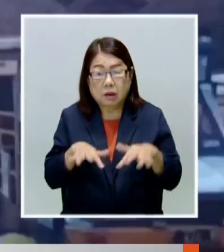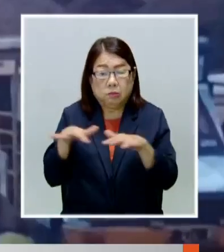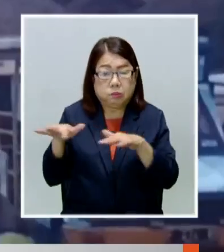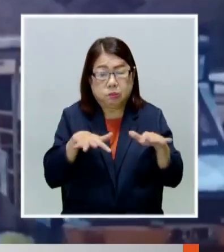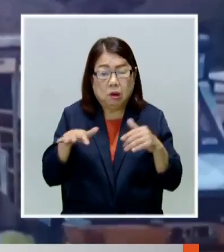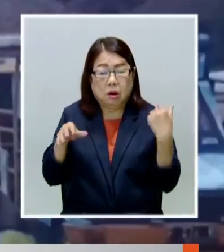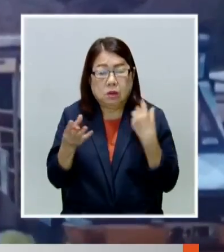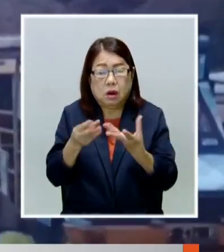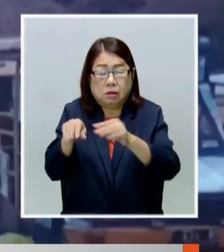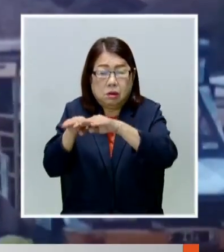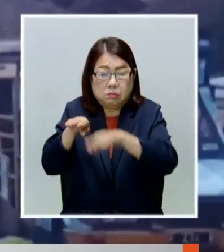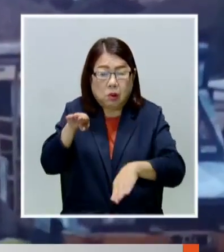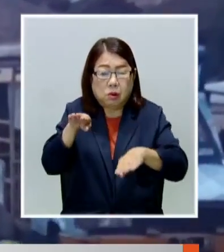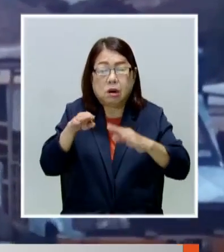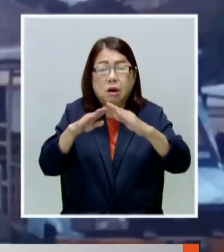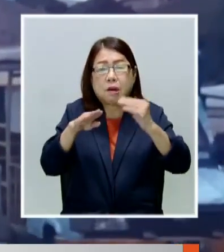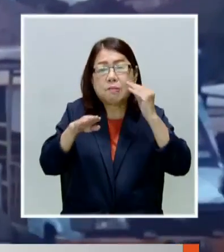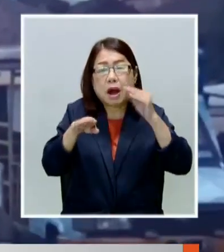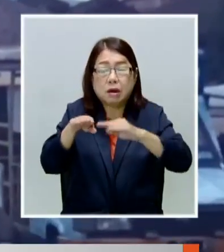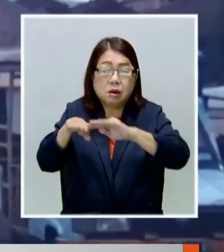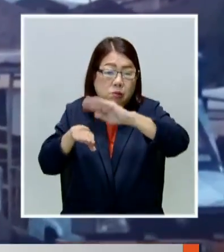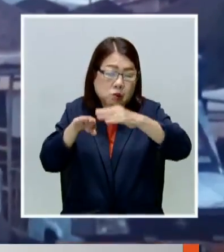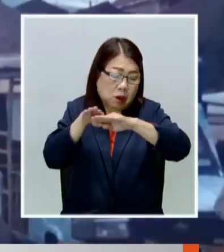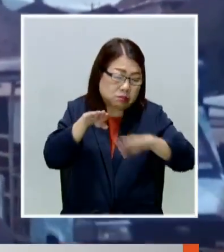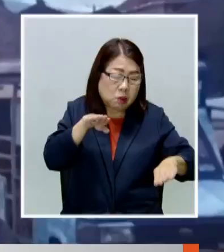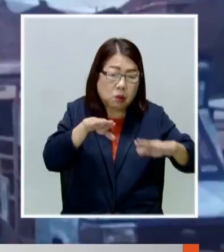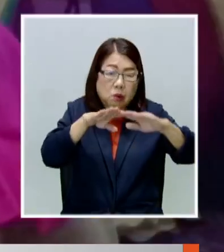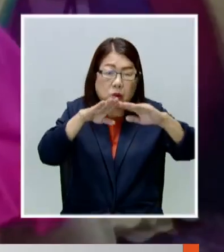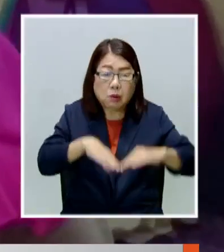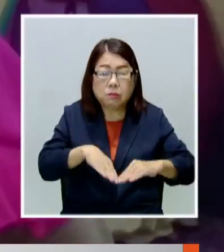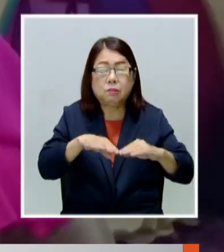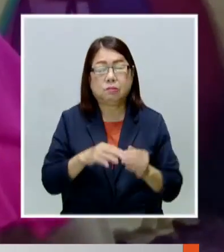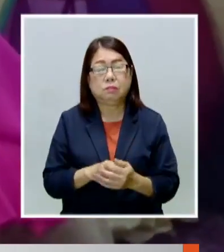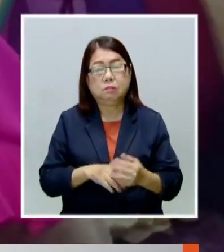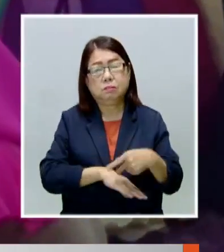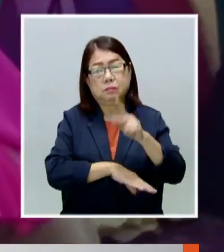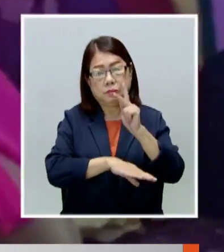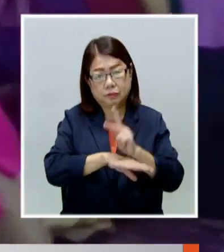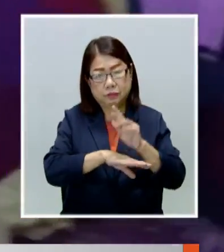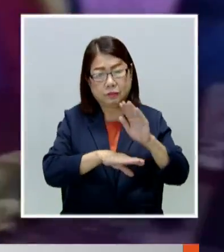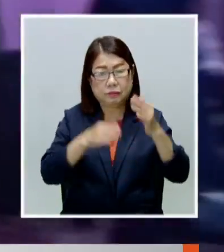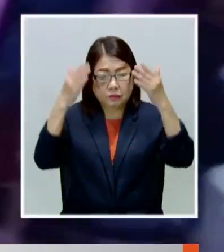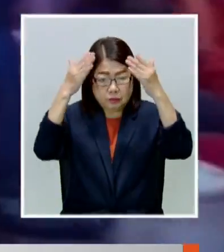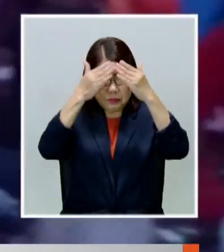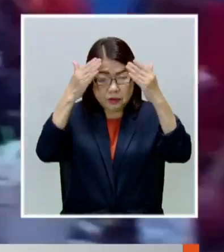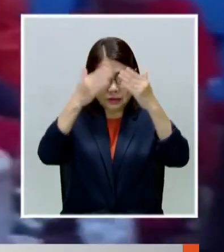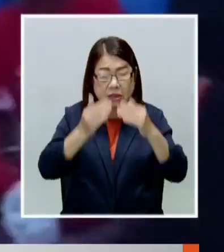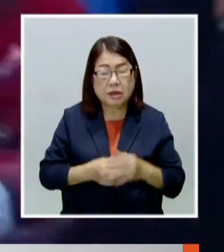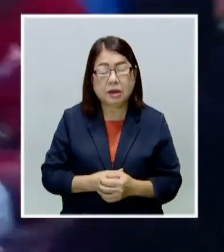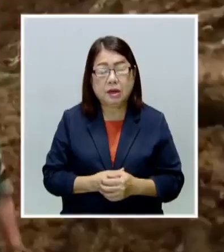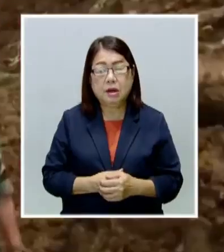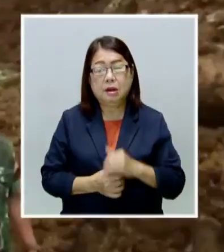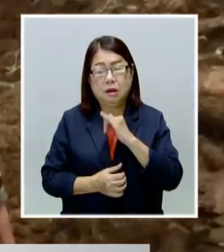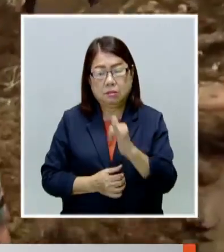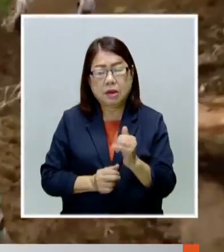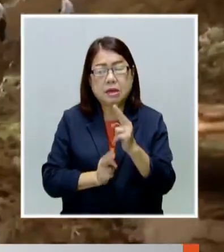ให้เกิดดินถล่มฝังหลายหมู่บ้านใกล้เมืองชิอันจัวด้วยค่ะขณะที่ประธานาธิบดีโจโกวิโดโดของอินโดนีเซียเดินท